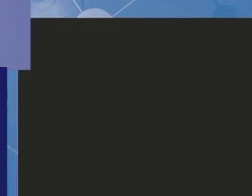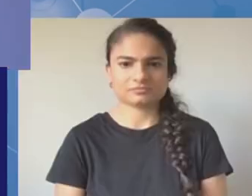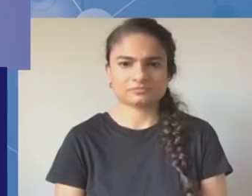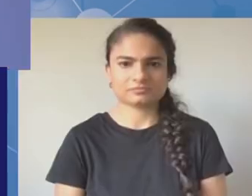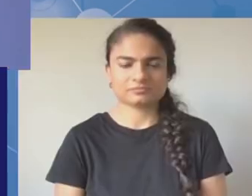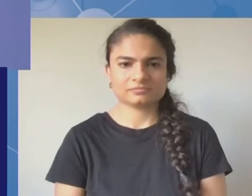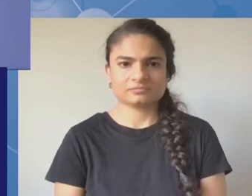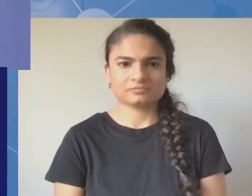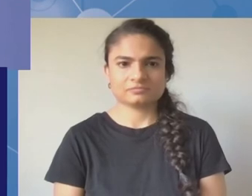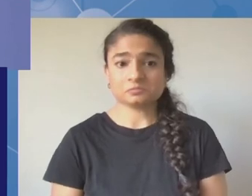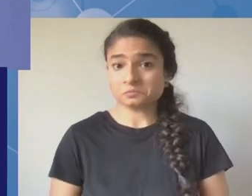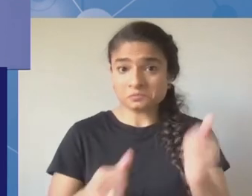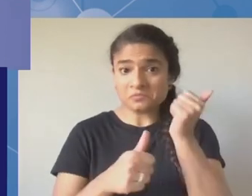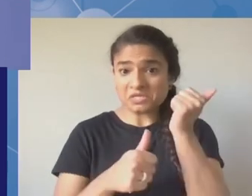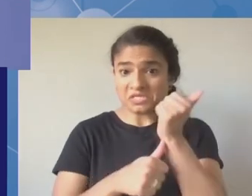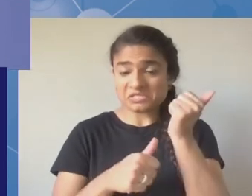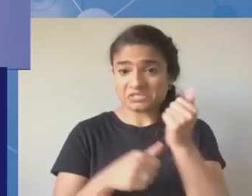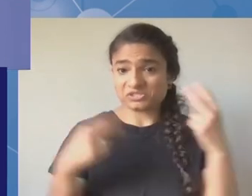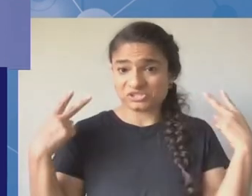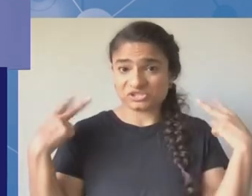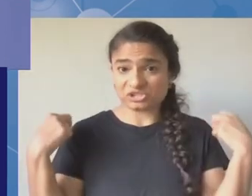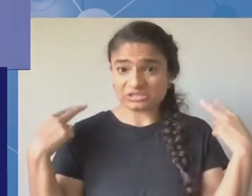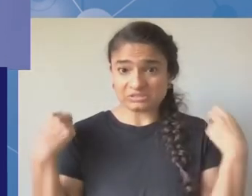السيدة الأمينة سأتكلم بالفرنسية.